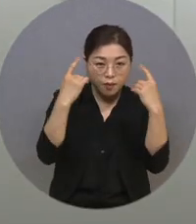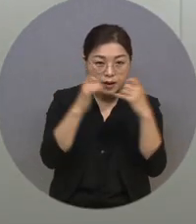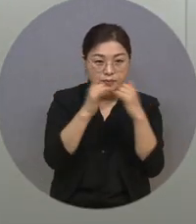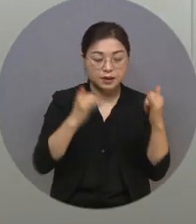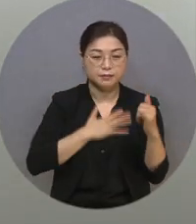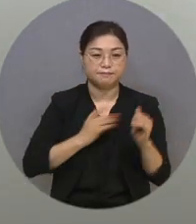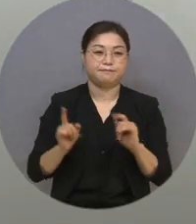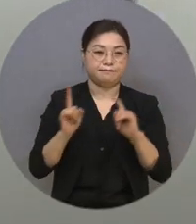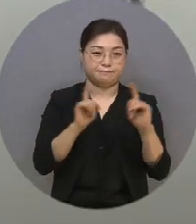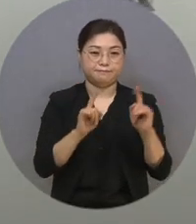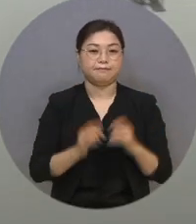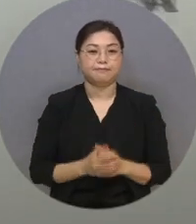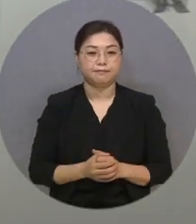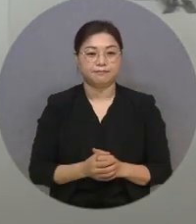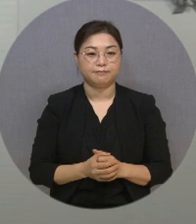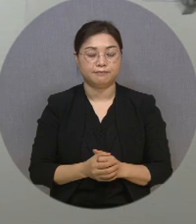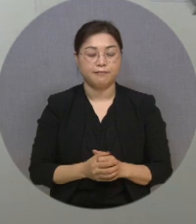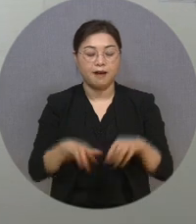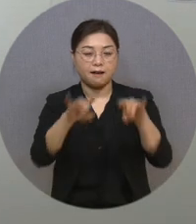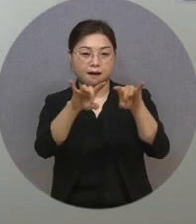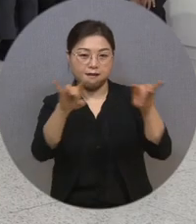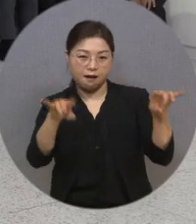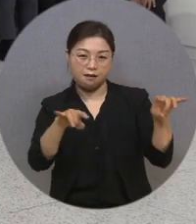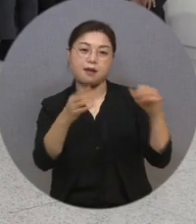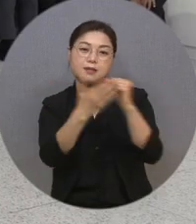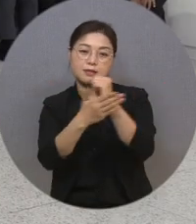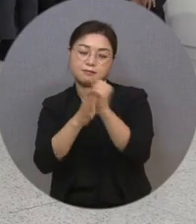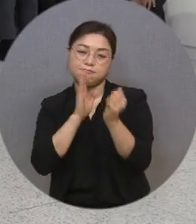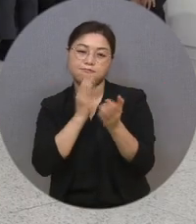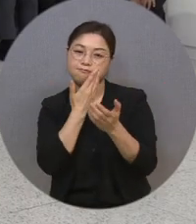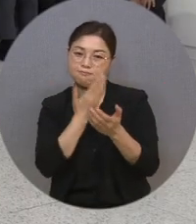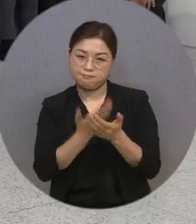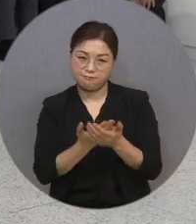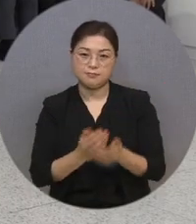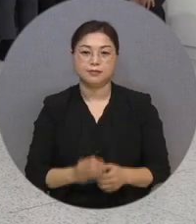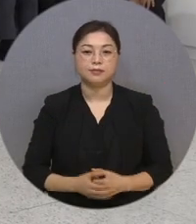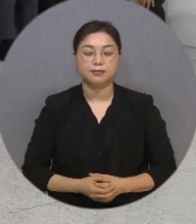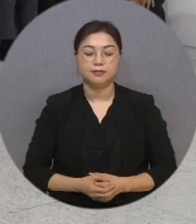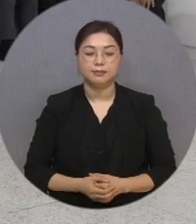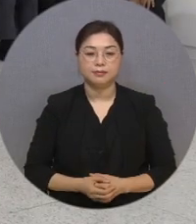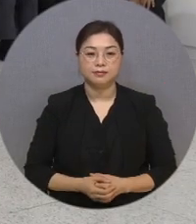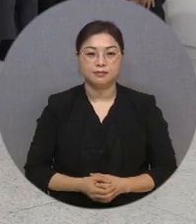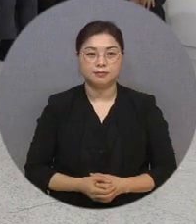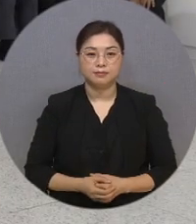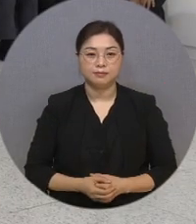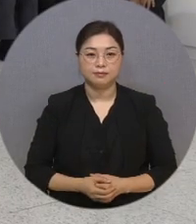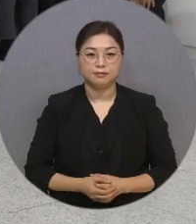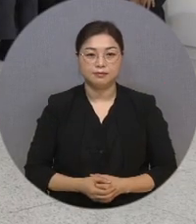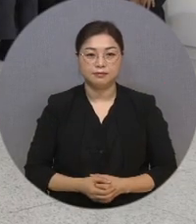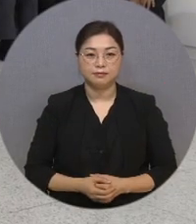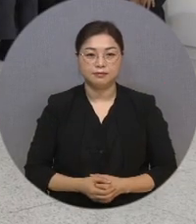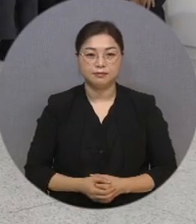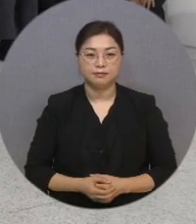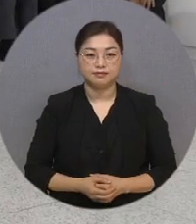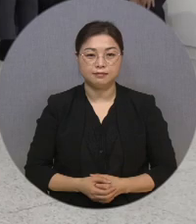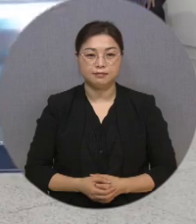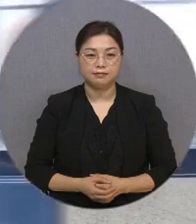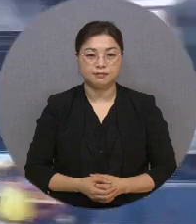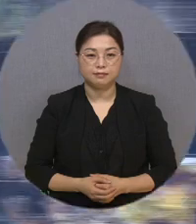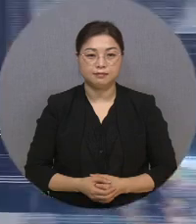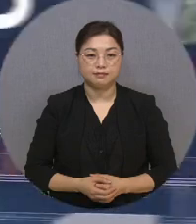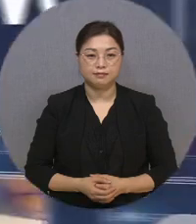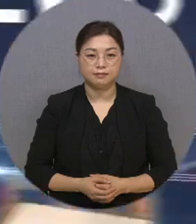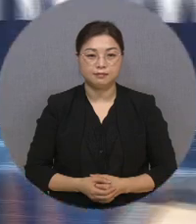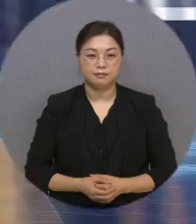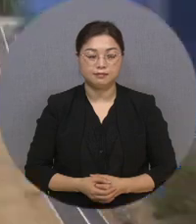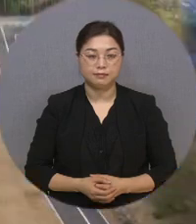힐링이 되기도 합니다. 작품 하나하나가 소중한 이유입니다. 복지TV 경기방송 정선입니다.